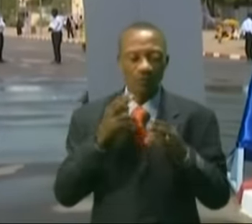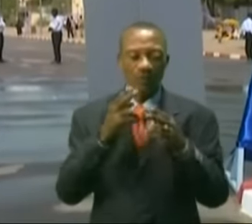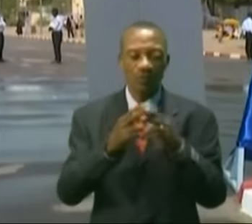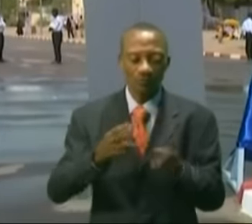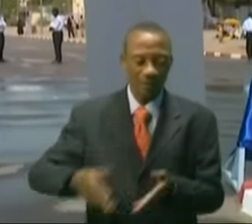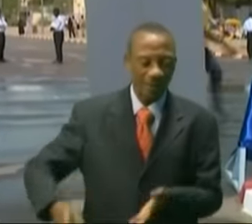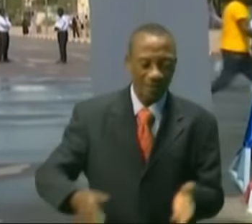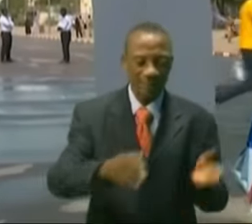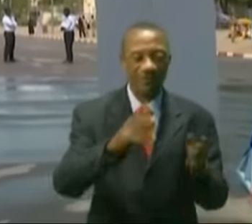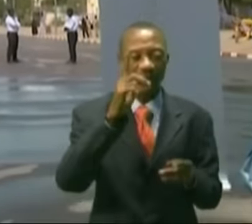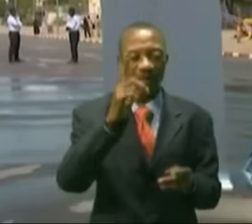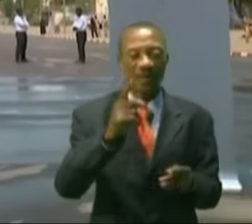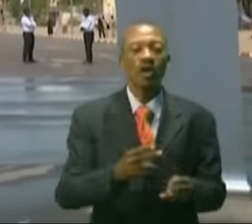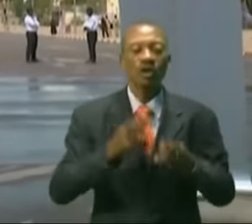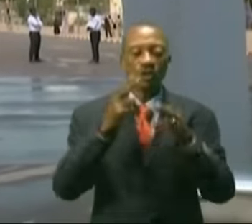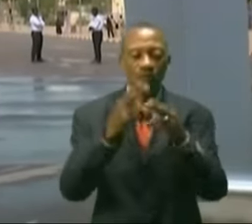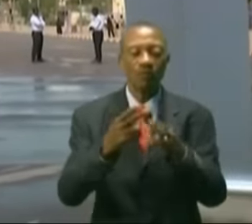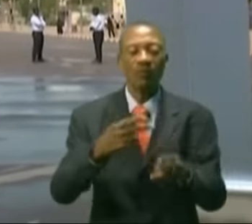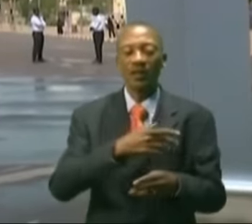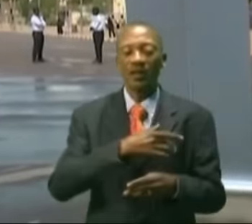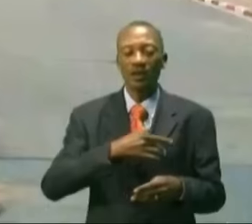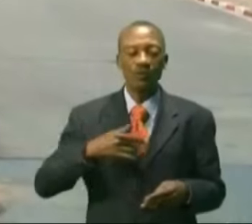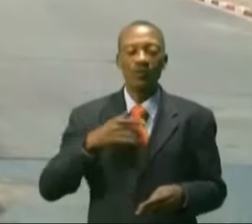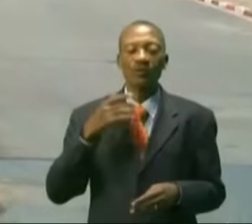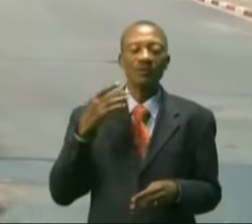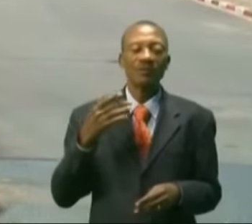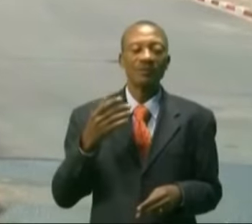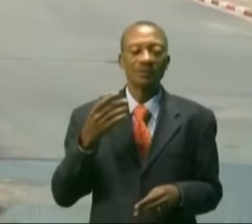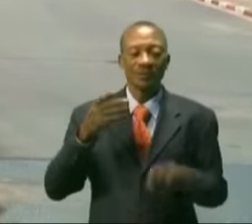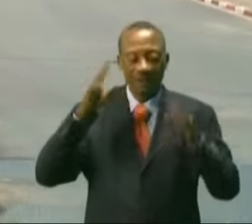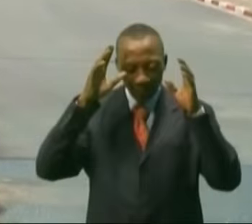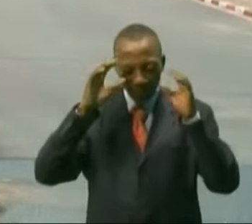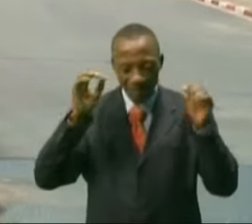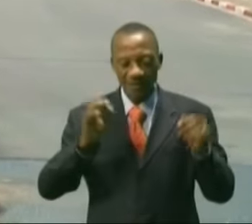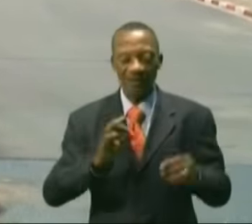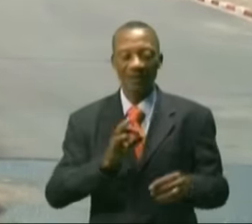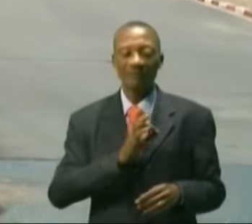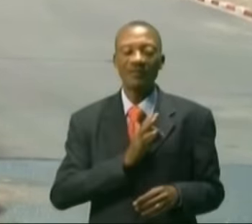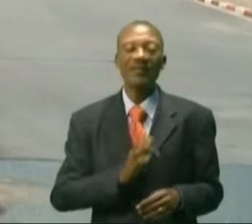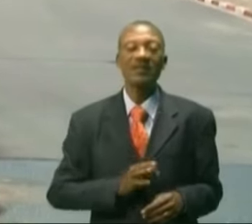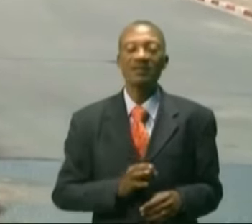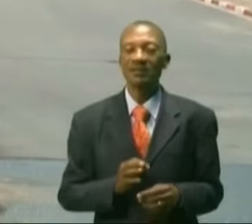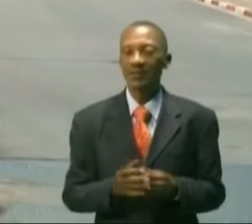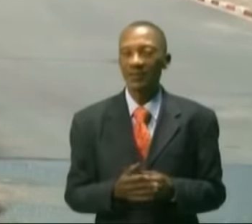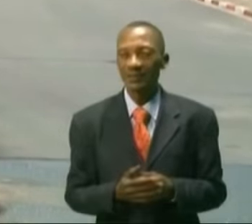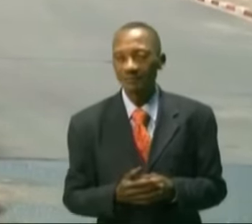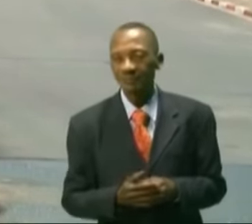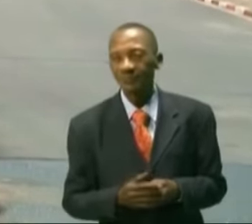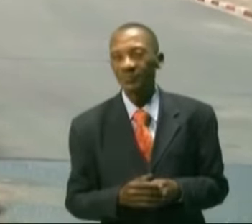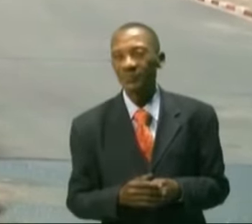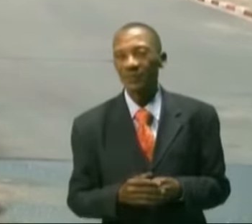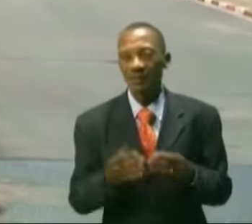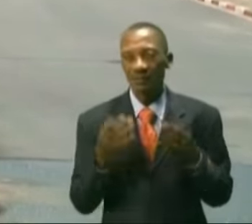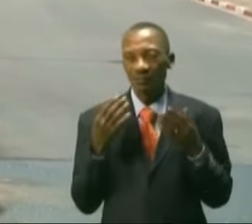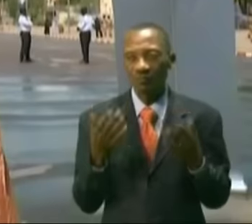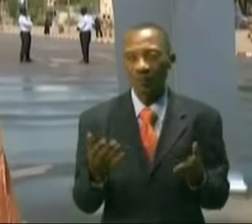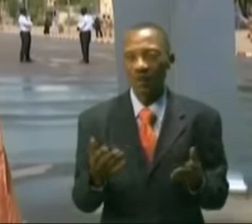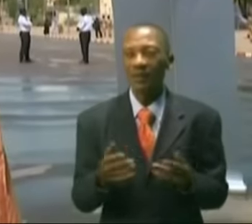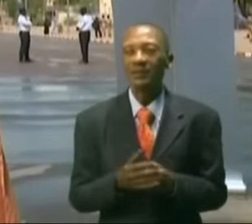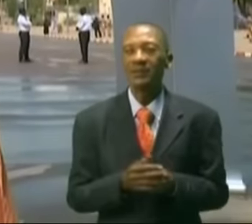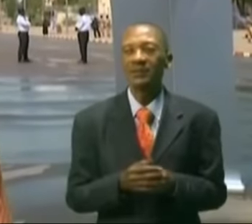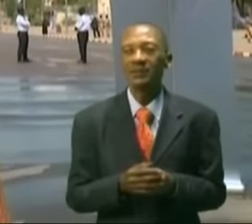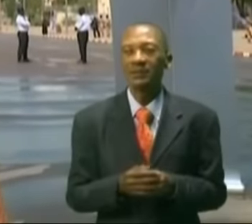contourner, c'est un peu difficile. Et il y aura également beaucoup d'embouteillages. Hein, vous savez, et avec cette déviation, ceci a